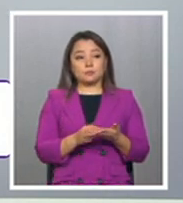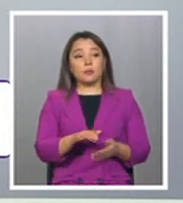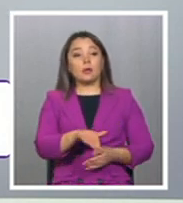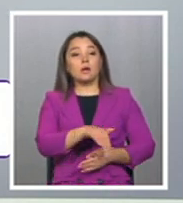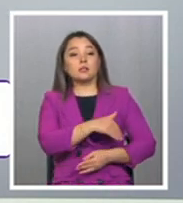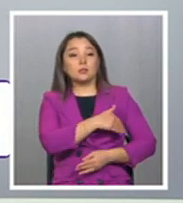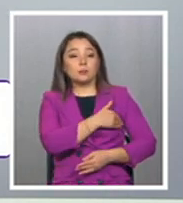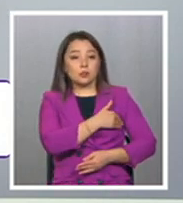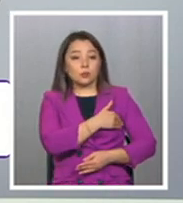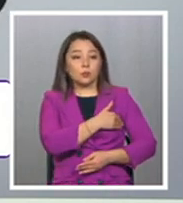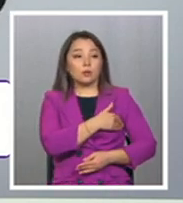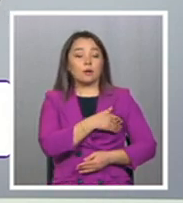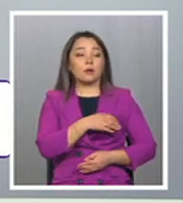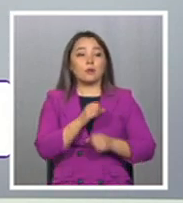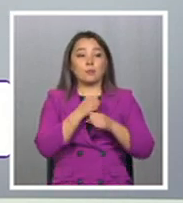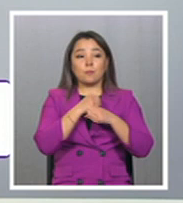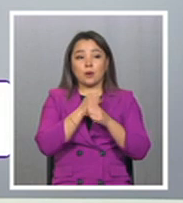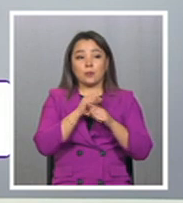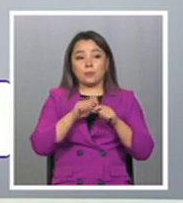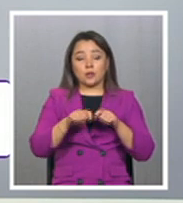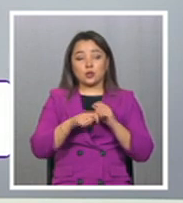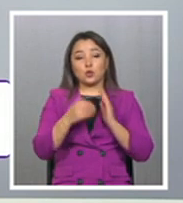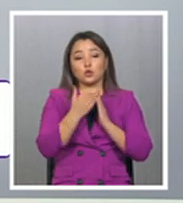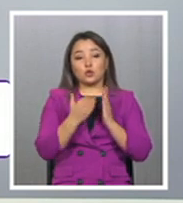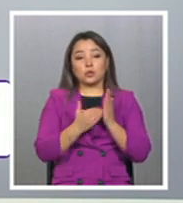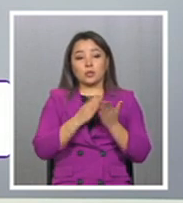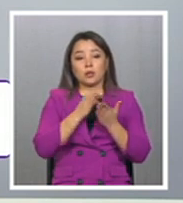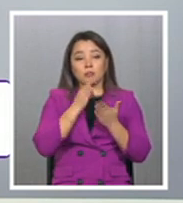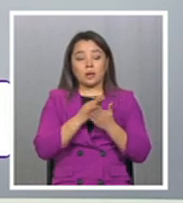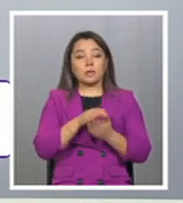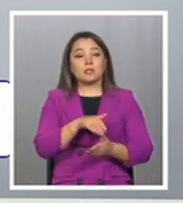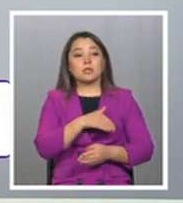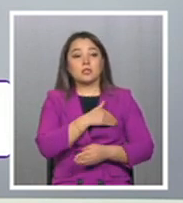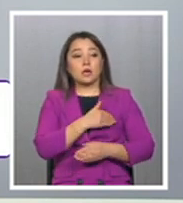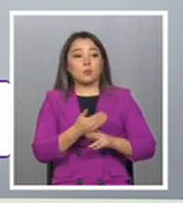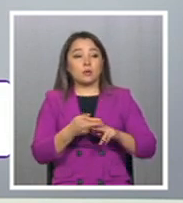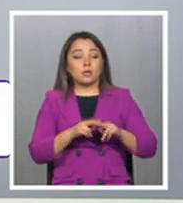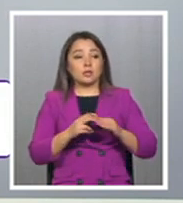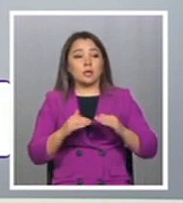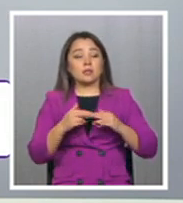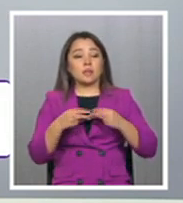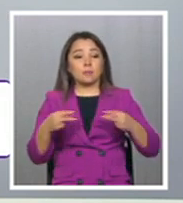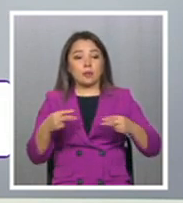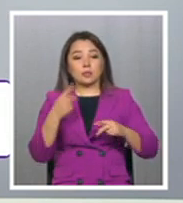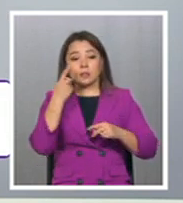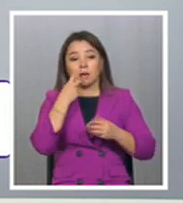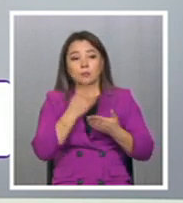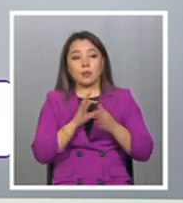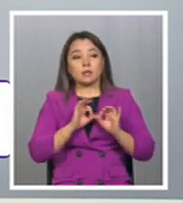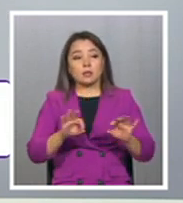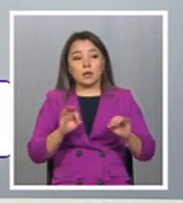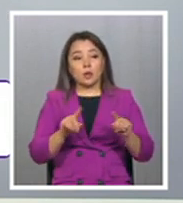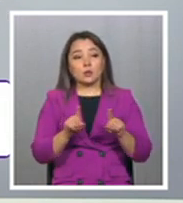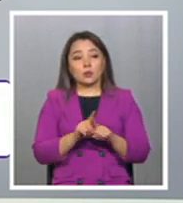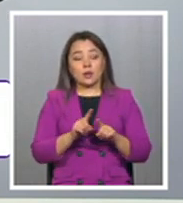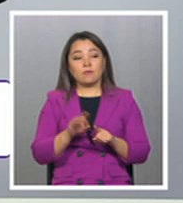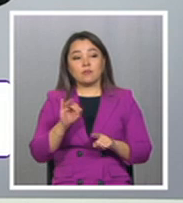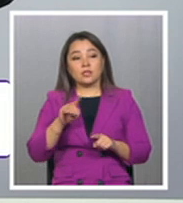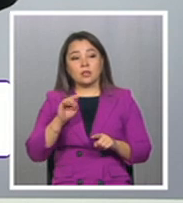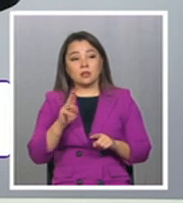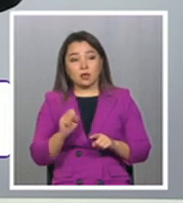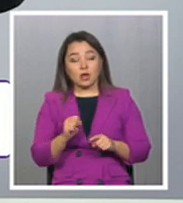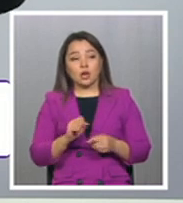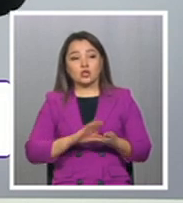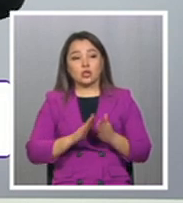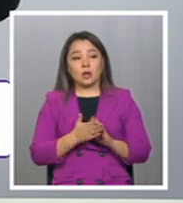температура макроскопиялық жүйенің термодинамикалық тепе-теңдік күйін сипаттайтын физикалық